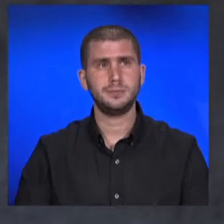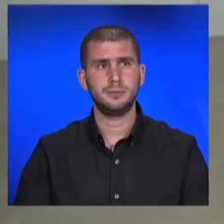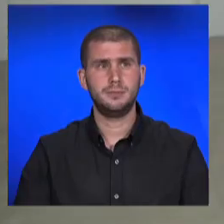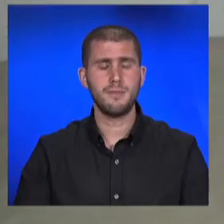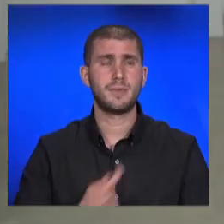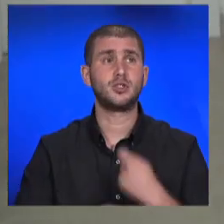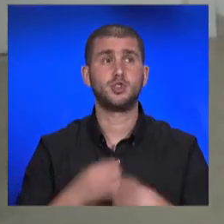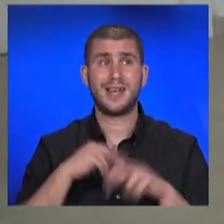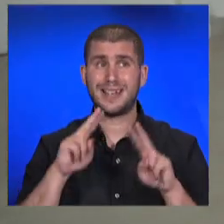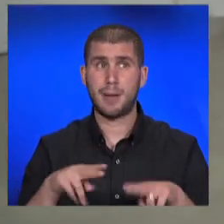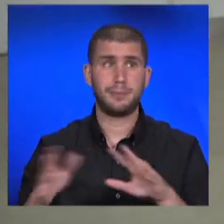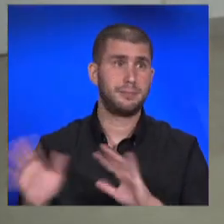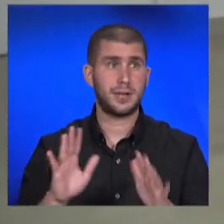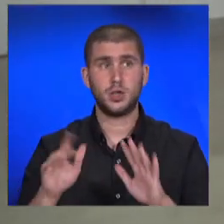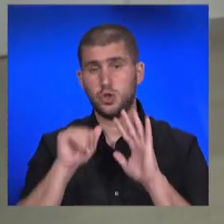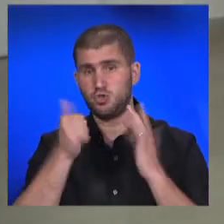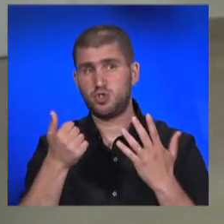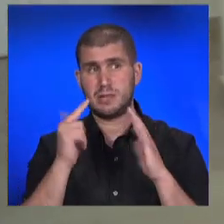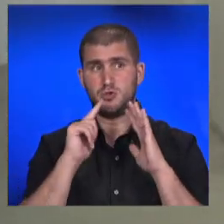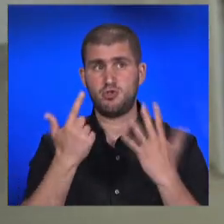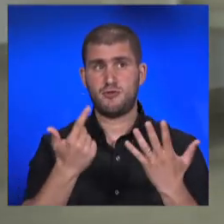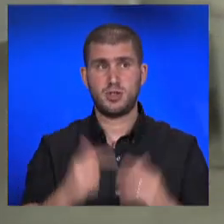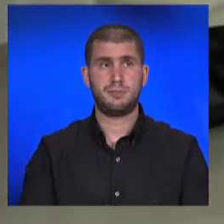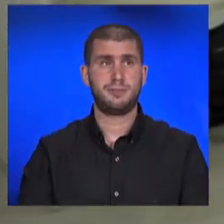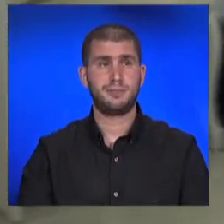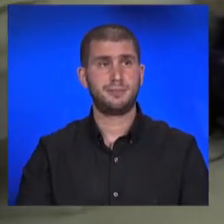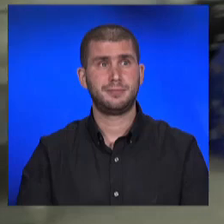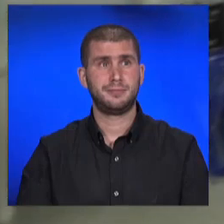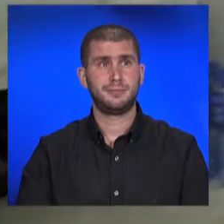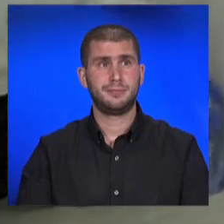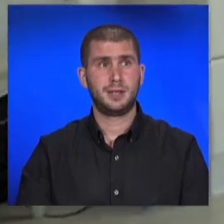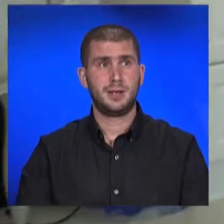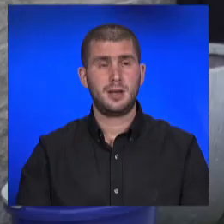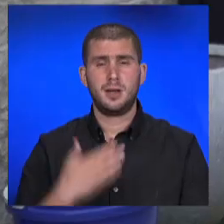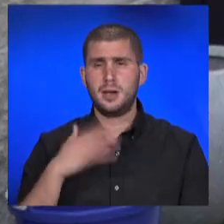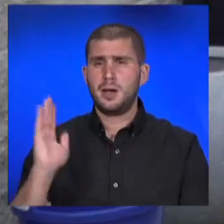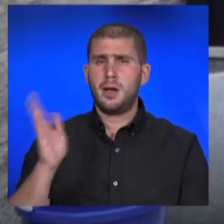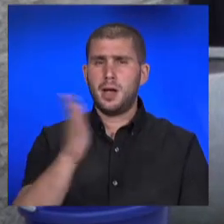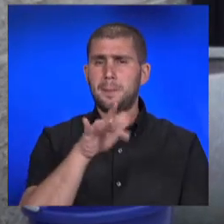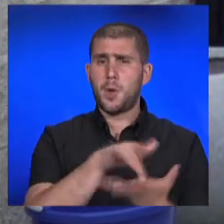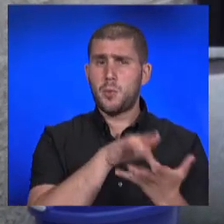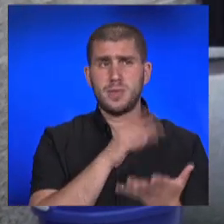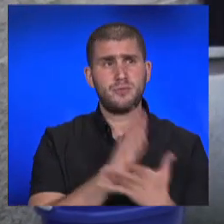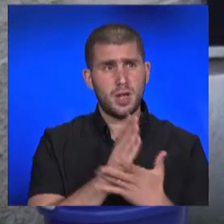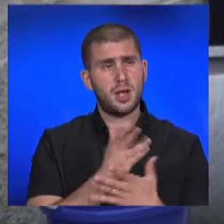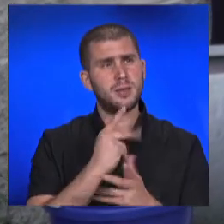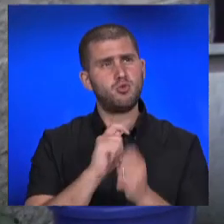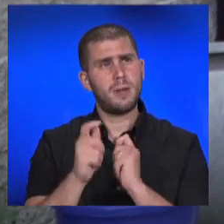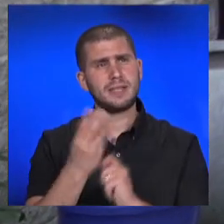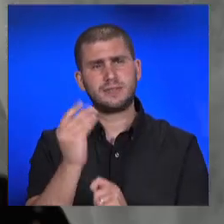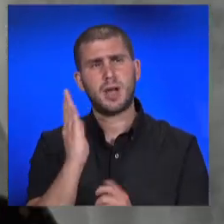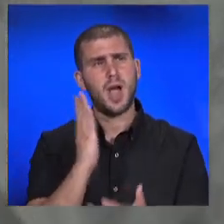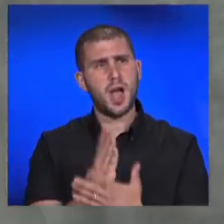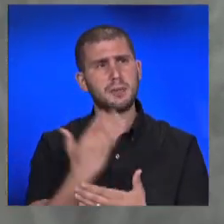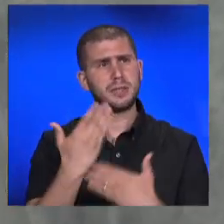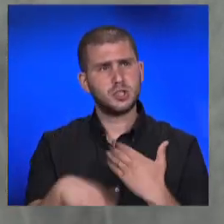העסק שלי קיים בערך 6-7 שנים, משהו כזה. עברתי בין מקומות, הייתי משלמת כספים.